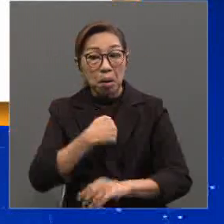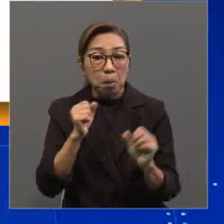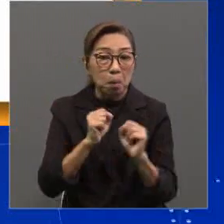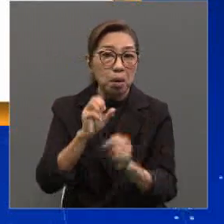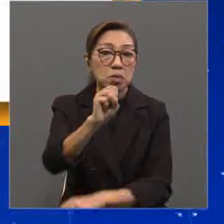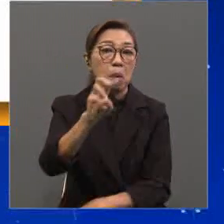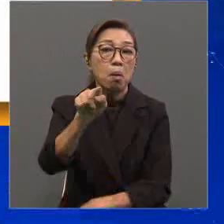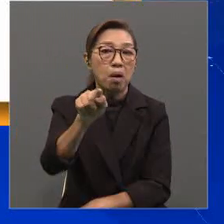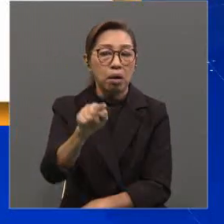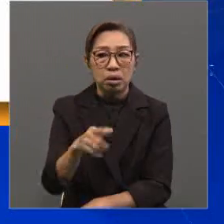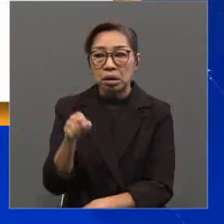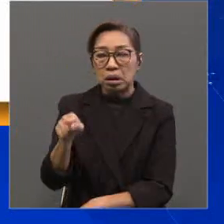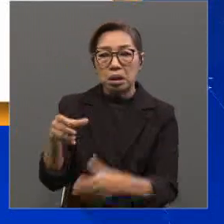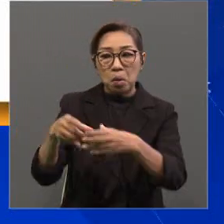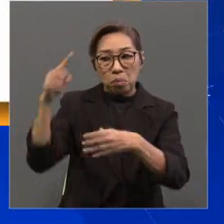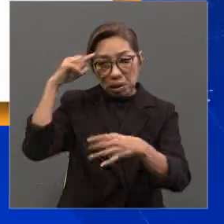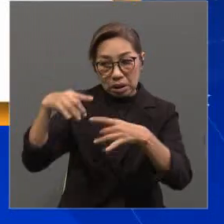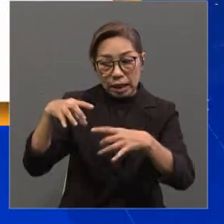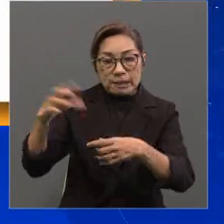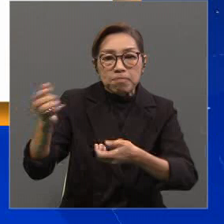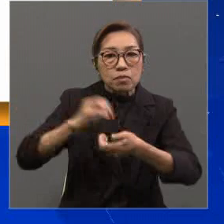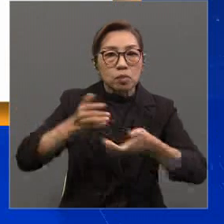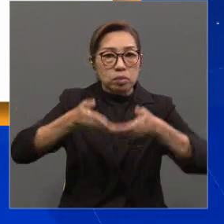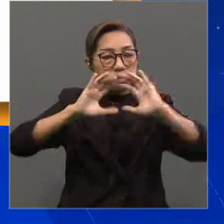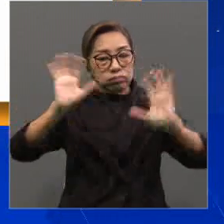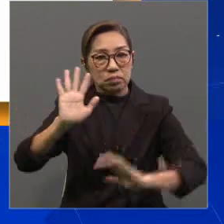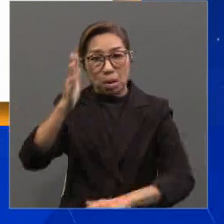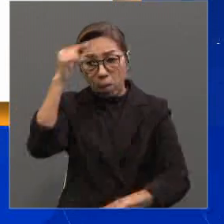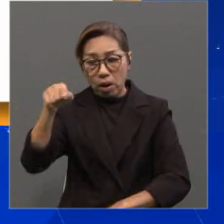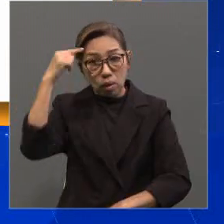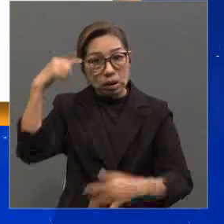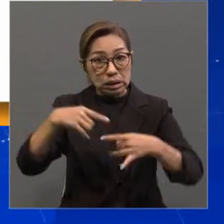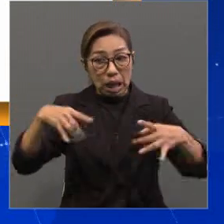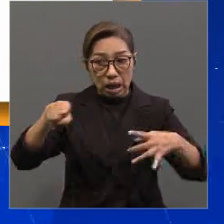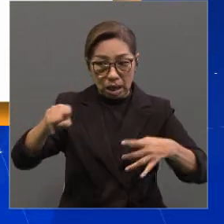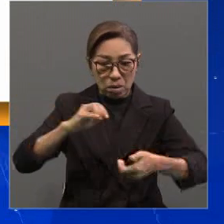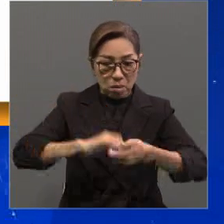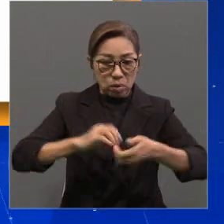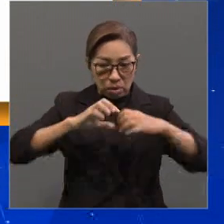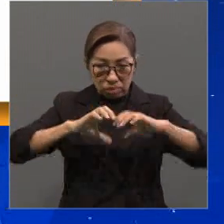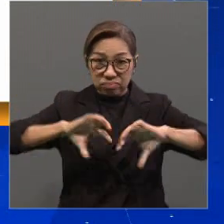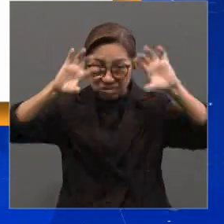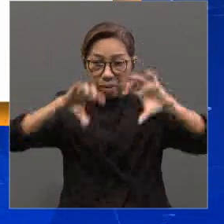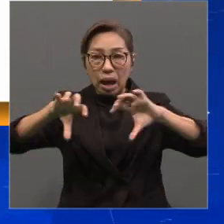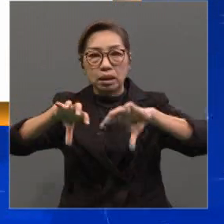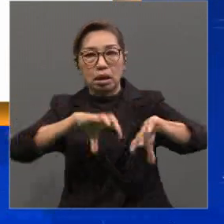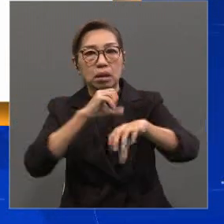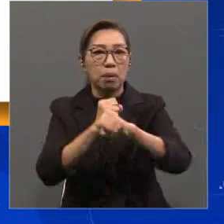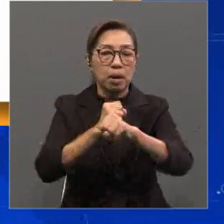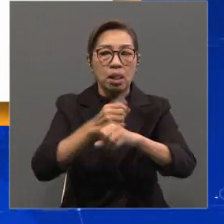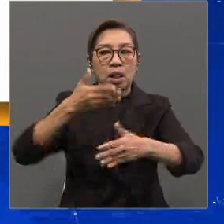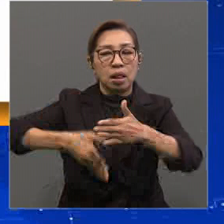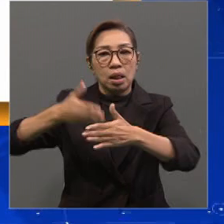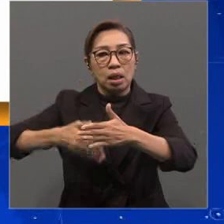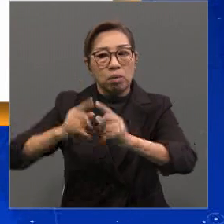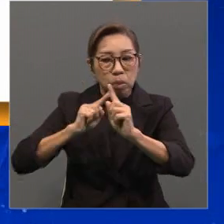ว.250เสียงการเอาพรรคที่มีจุดยืนต่างกันมาร่วมรัฐบาลก็ยิ่งจะทำให้การบริหารราชการแผ่นดินเต็มไปด้วย